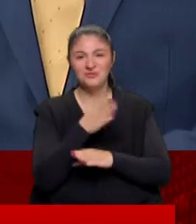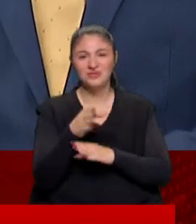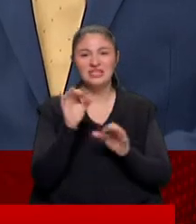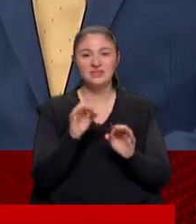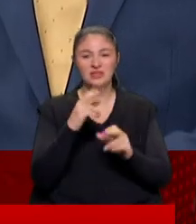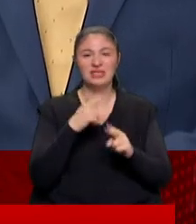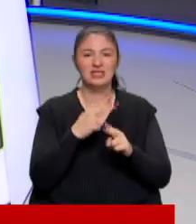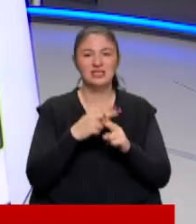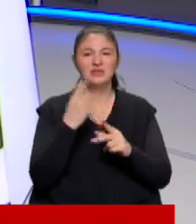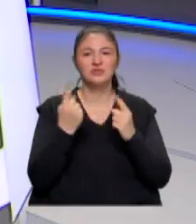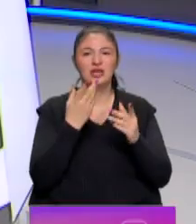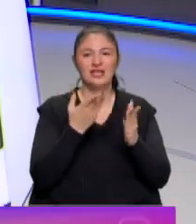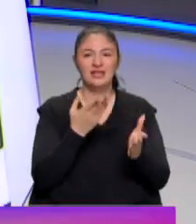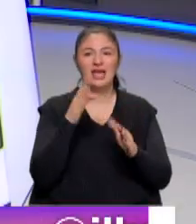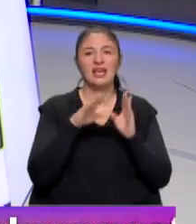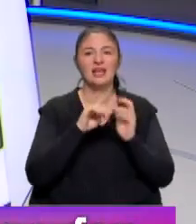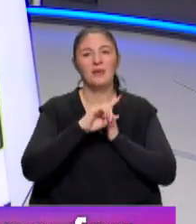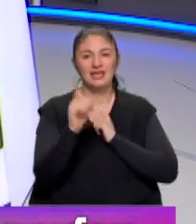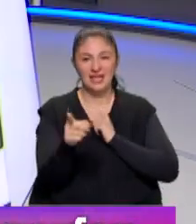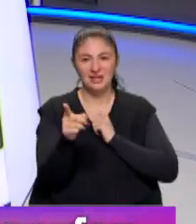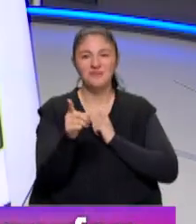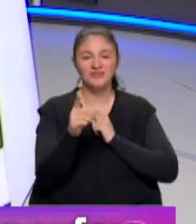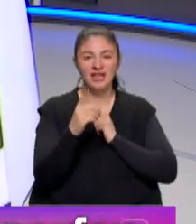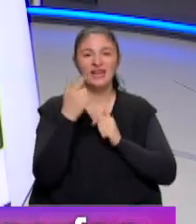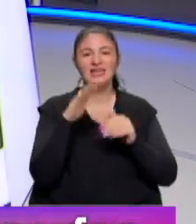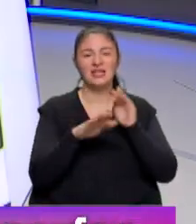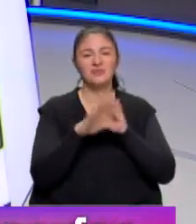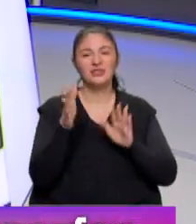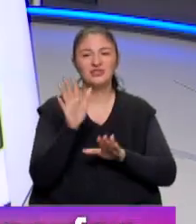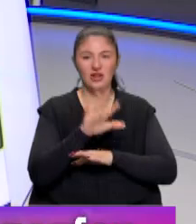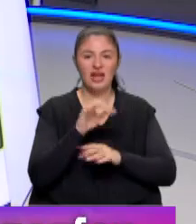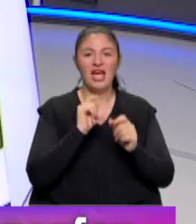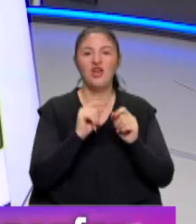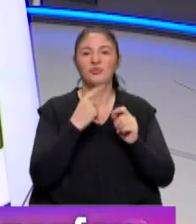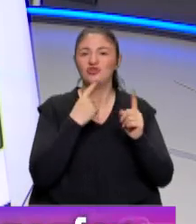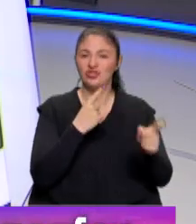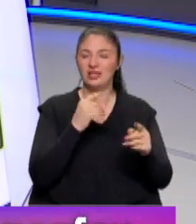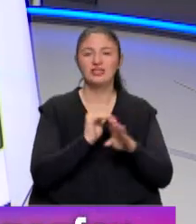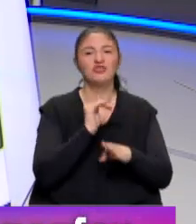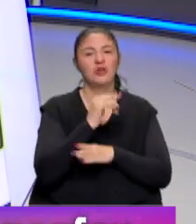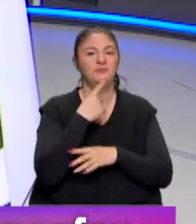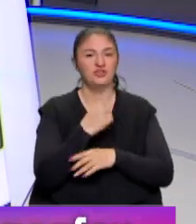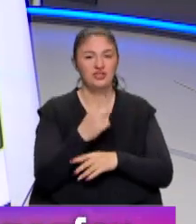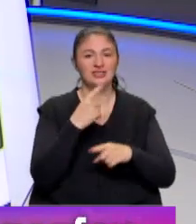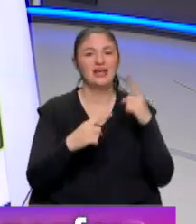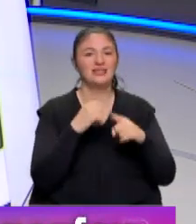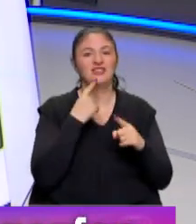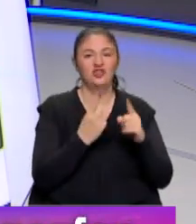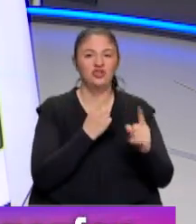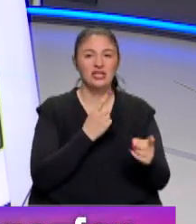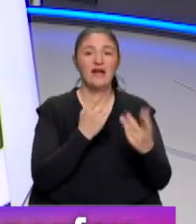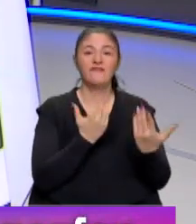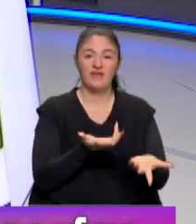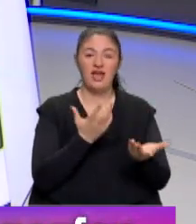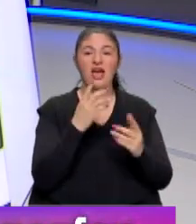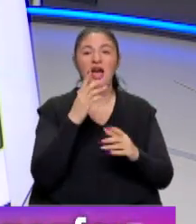Şimdi hızlı bir şekilde reklamlara gidelim. Reklamların dönüşünde ekonomi diyeceğiz, yaşam diyeceğiz, siyaset diyeceğiz